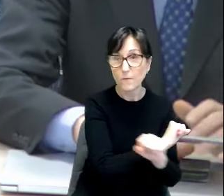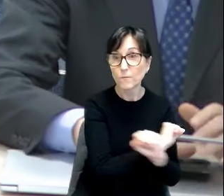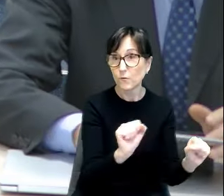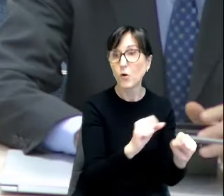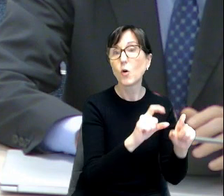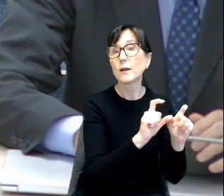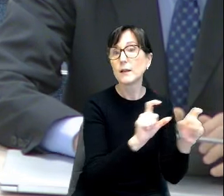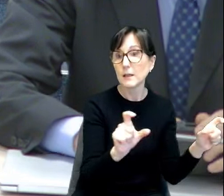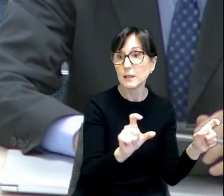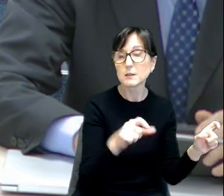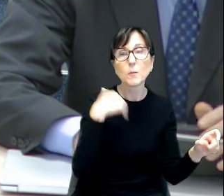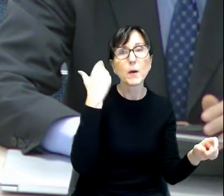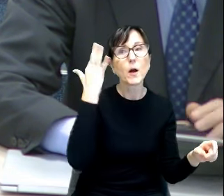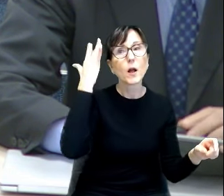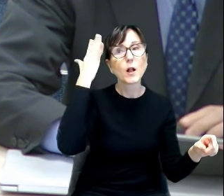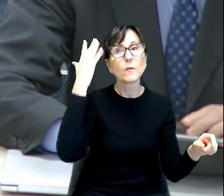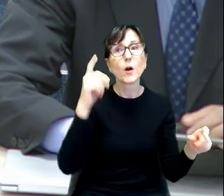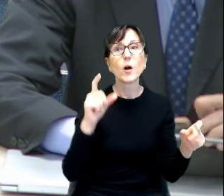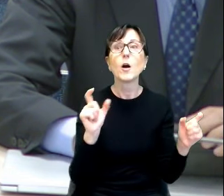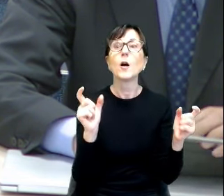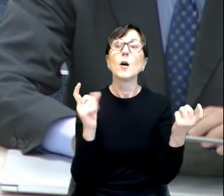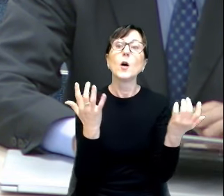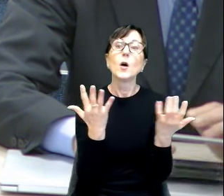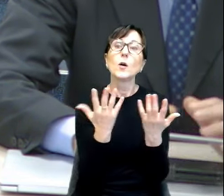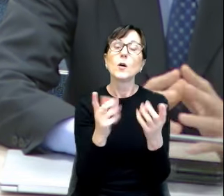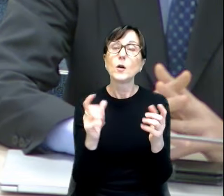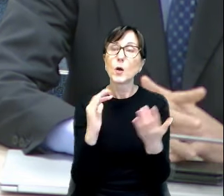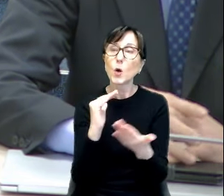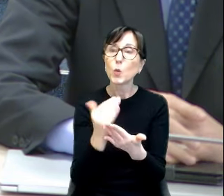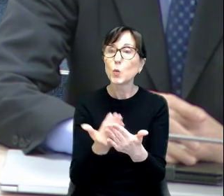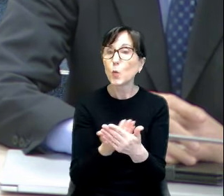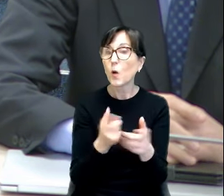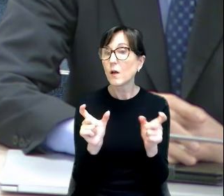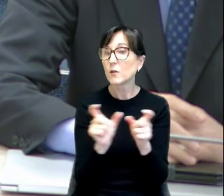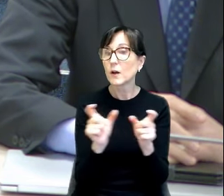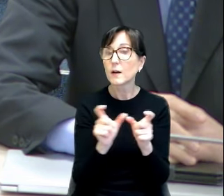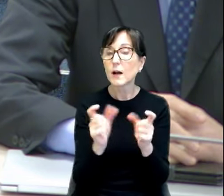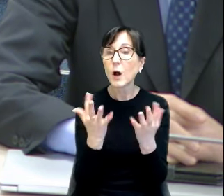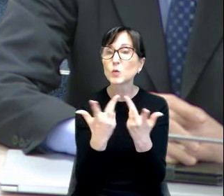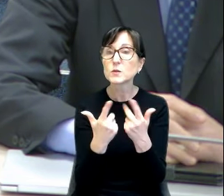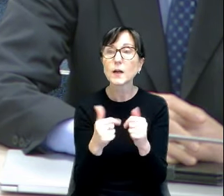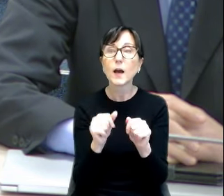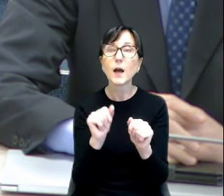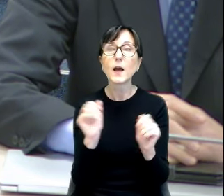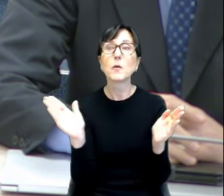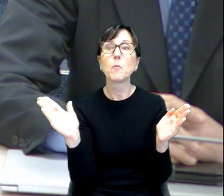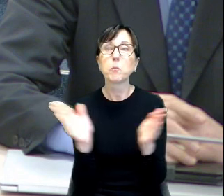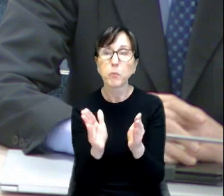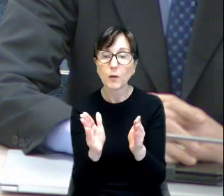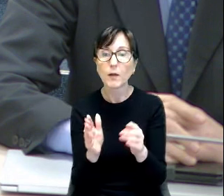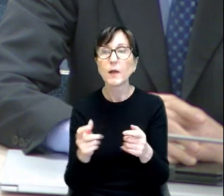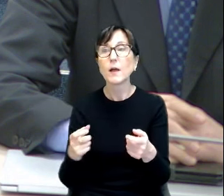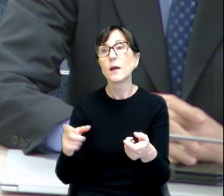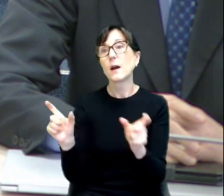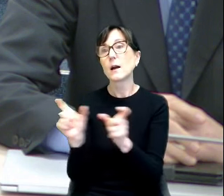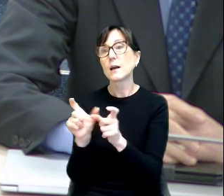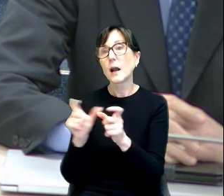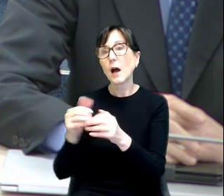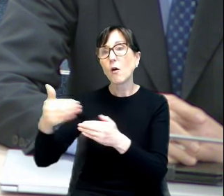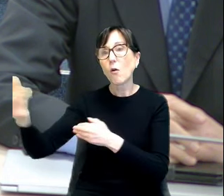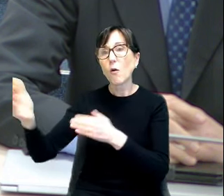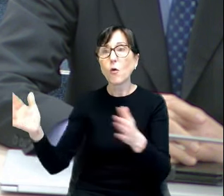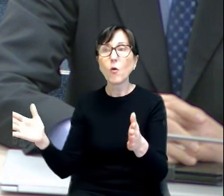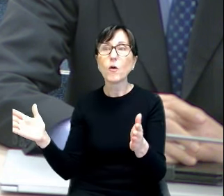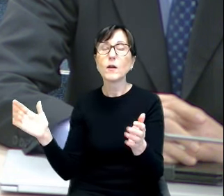nežinau ten duonos krautuvius kaip č klaipėdos mieste ten prekybos centrų dydį ir atstumus nuo